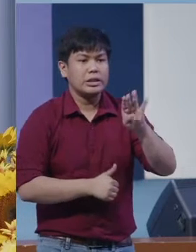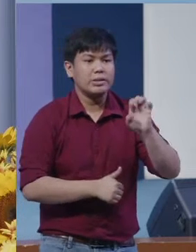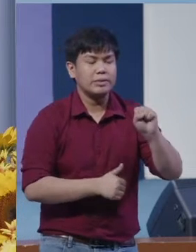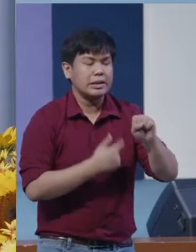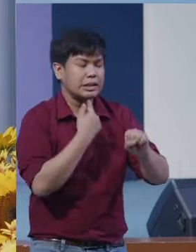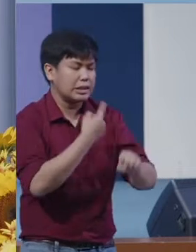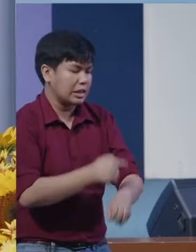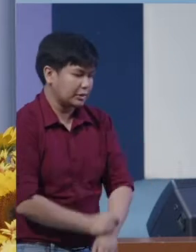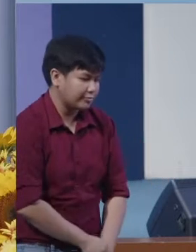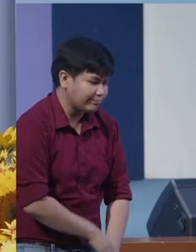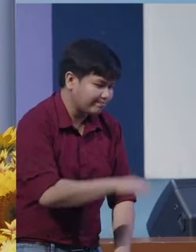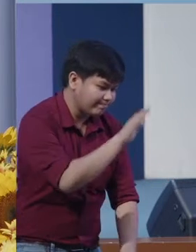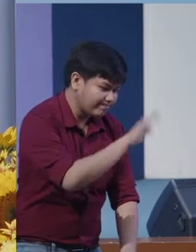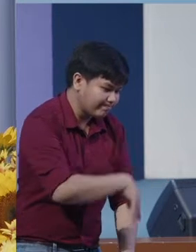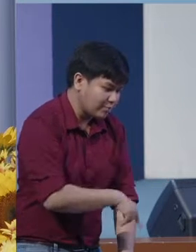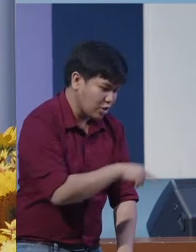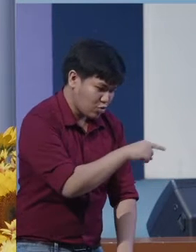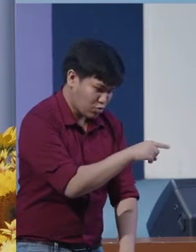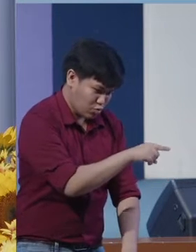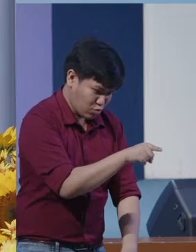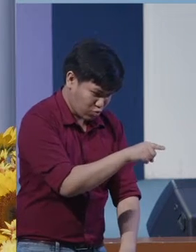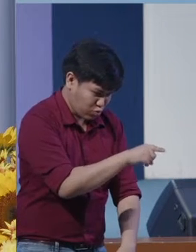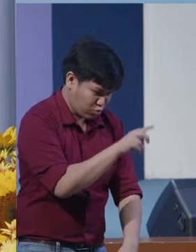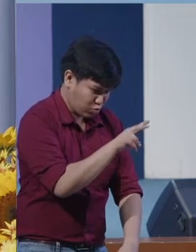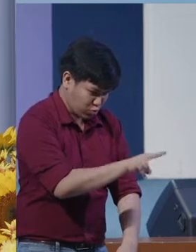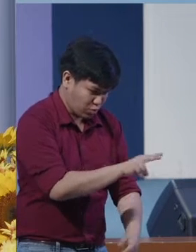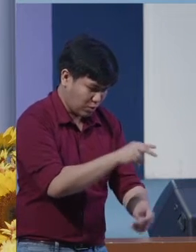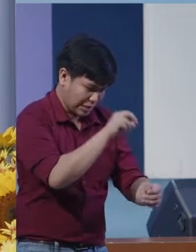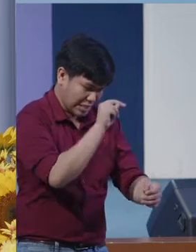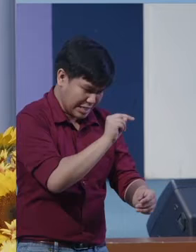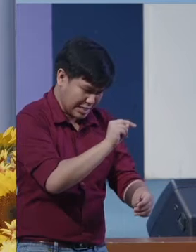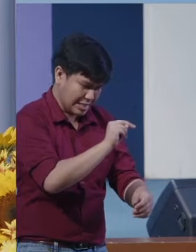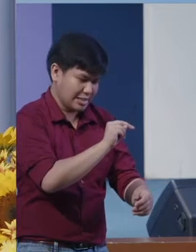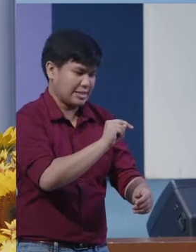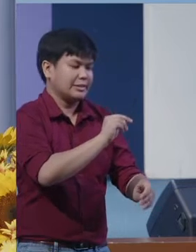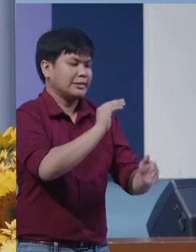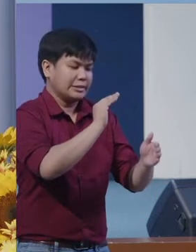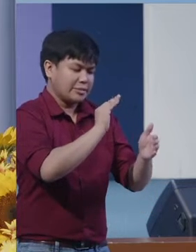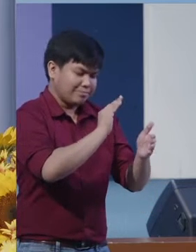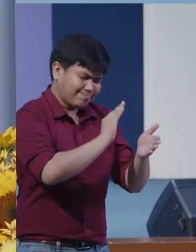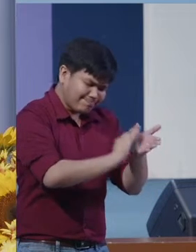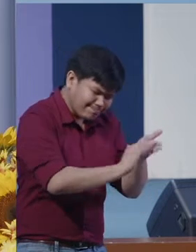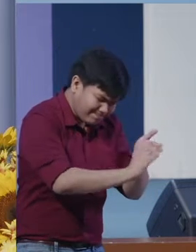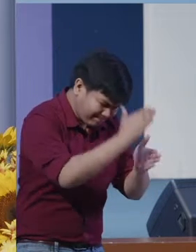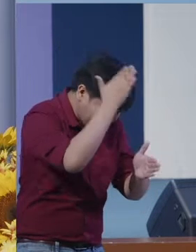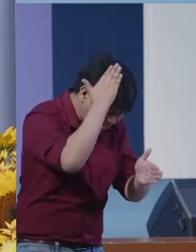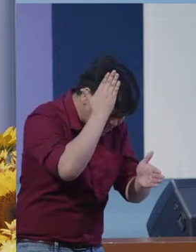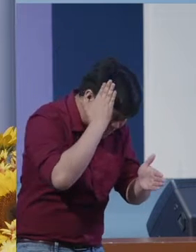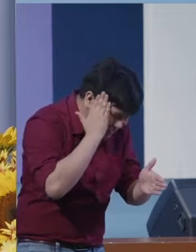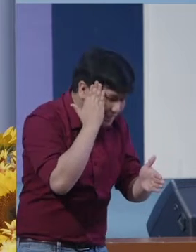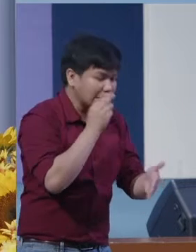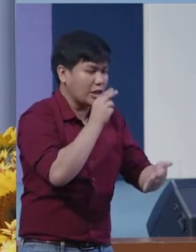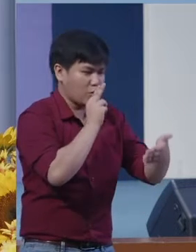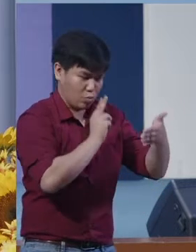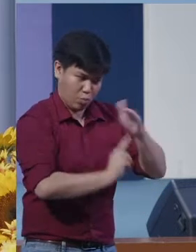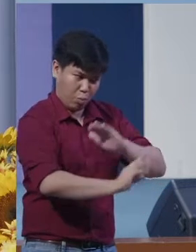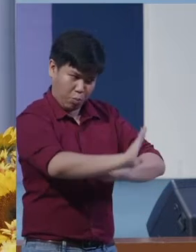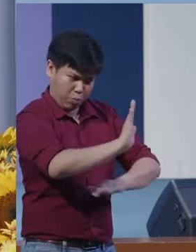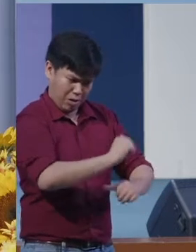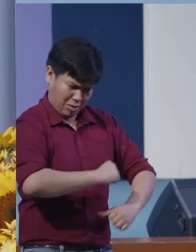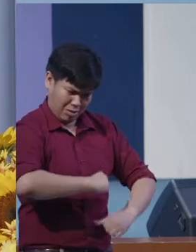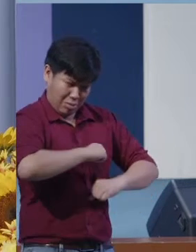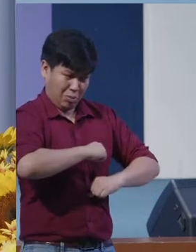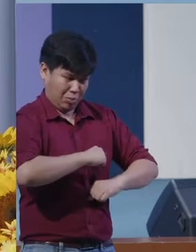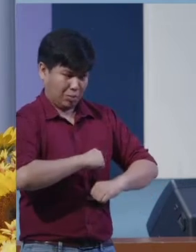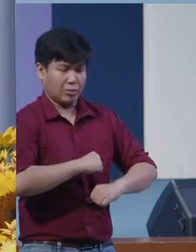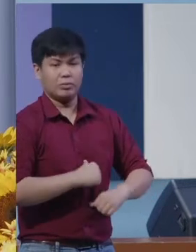ay, magpakumbaba kayo, huwag kayong lumayo sa Panginoon. Meron pa siyang